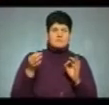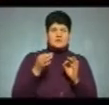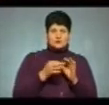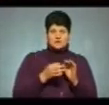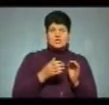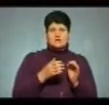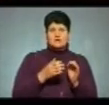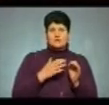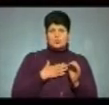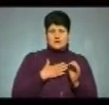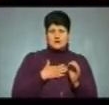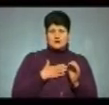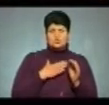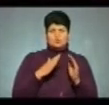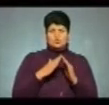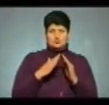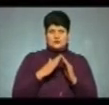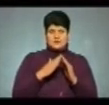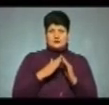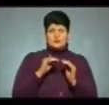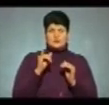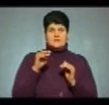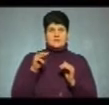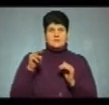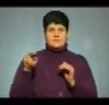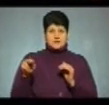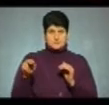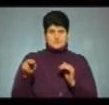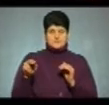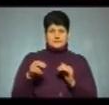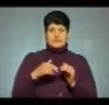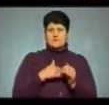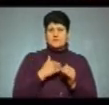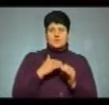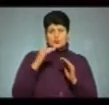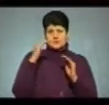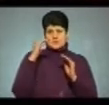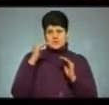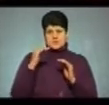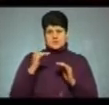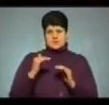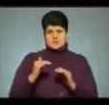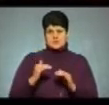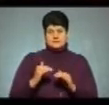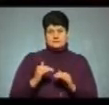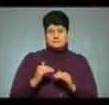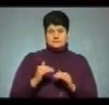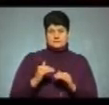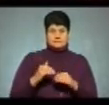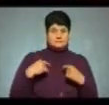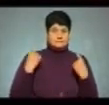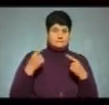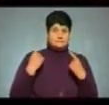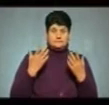нашому будинку, підключили це ІТП, температура знизилась просто в